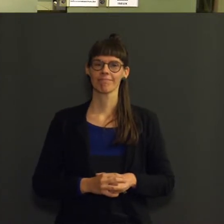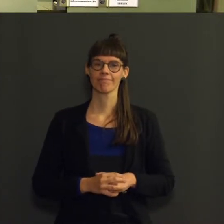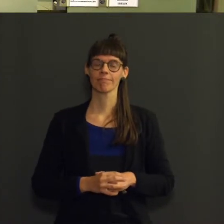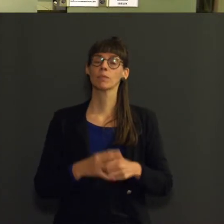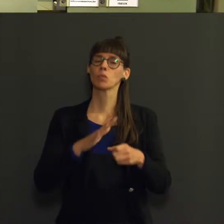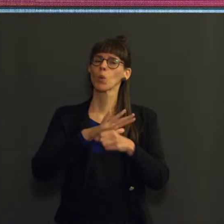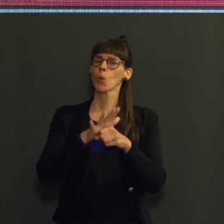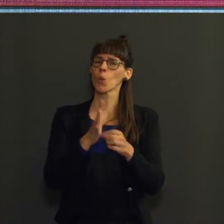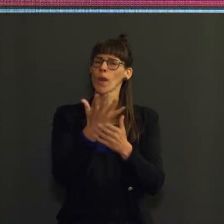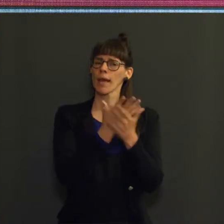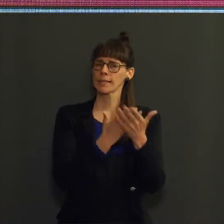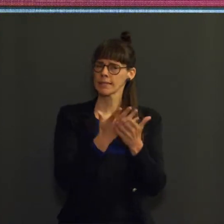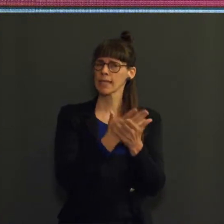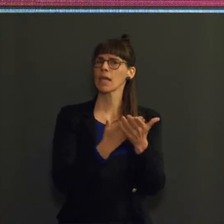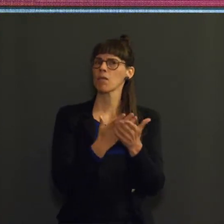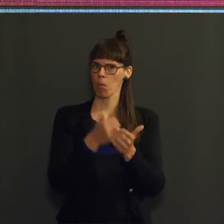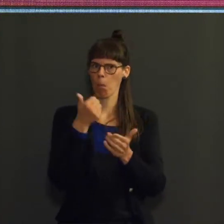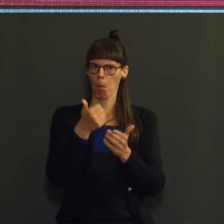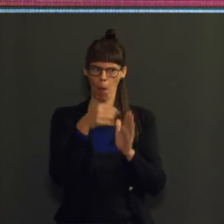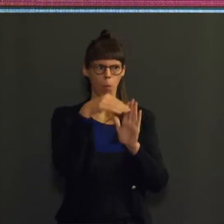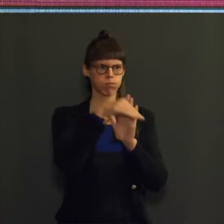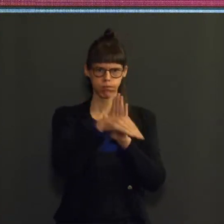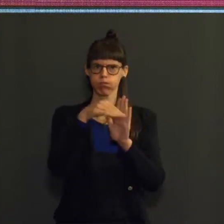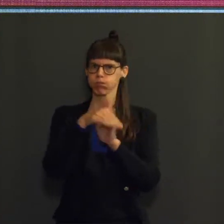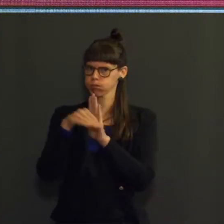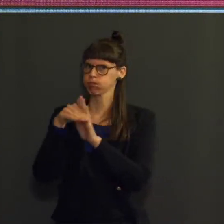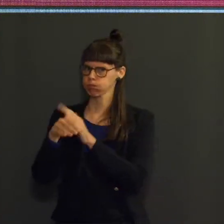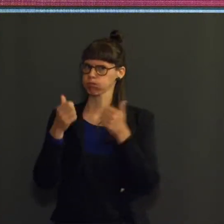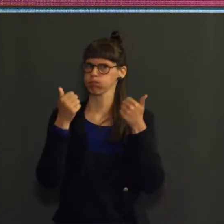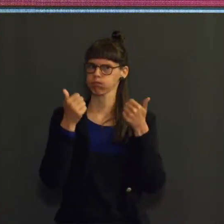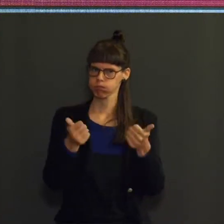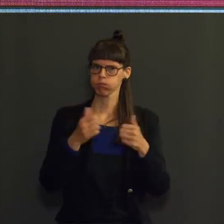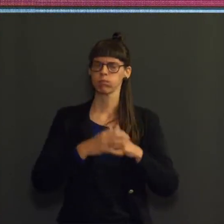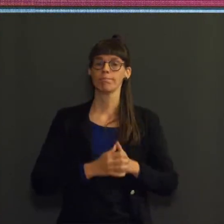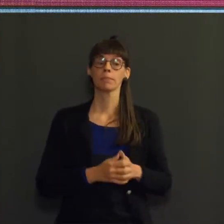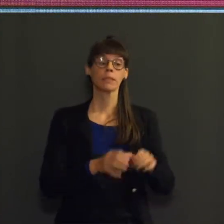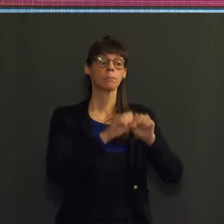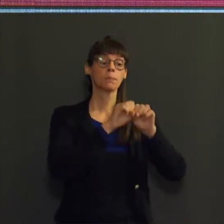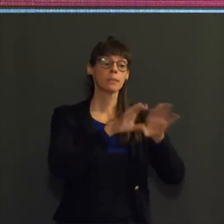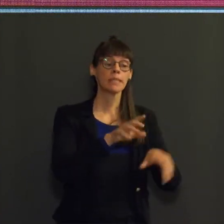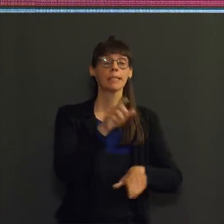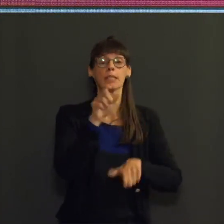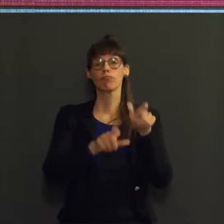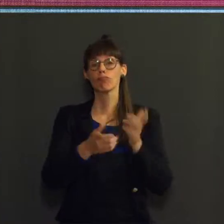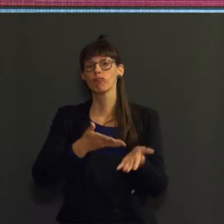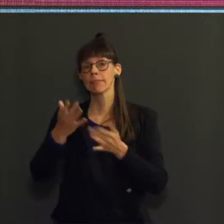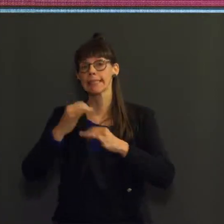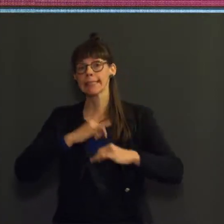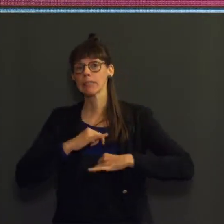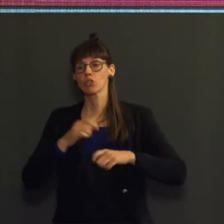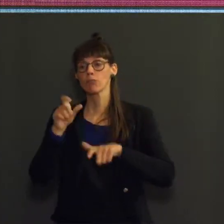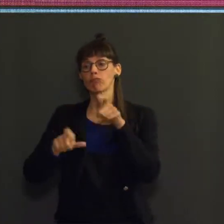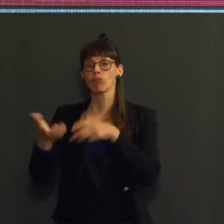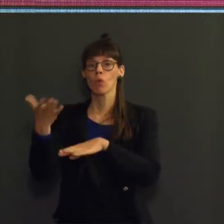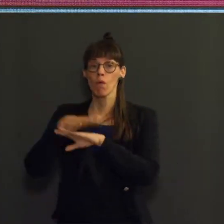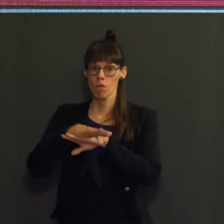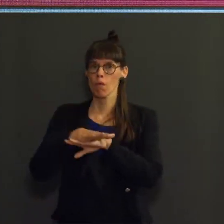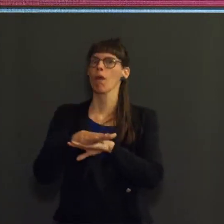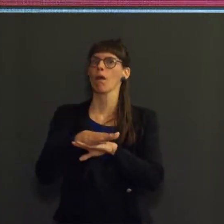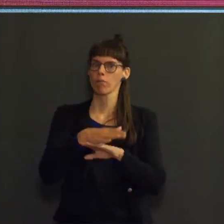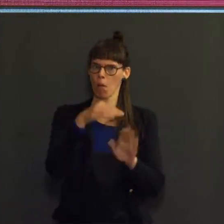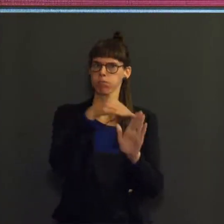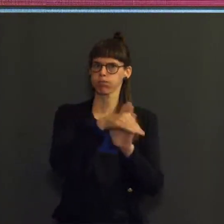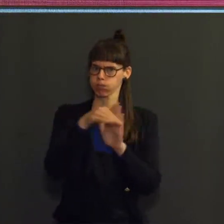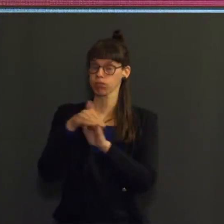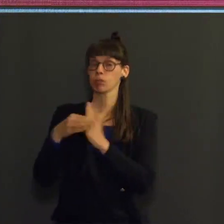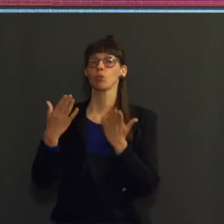De coronacijfers blijven de goede kant op gaan. De besmettingen, ziekenhuisopnames en de overlijdens zijn ondertussen min